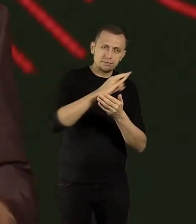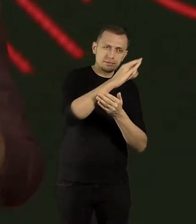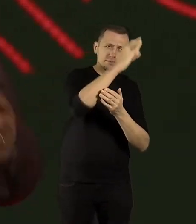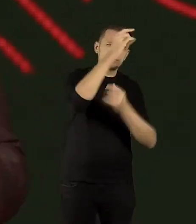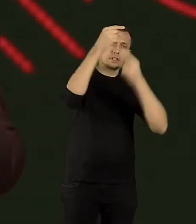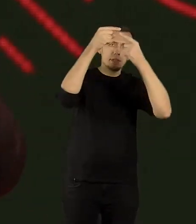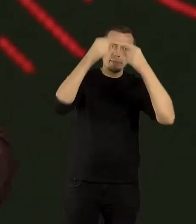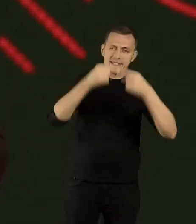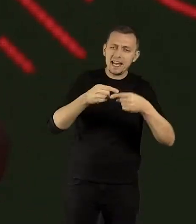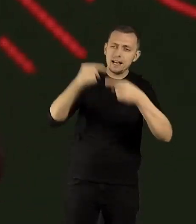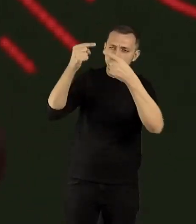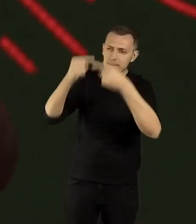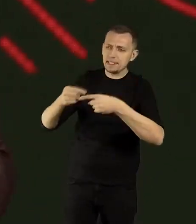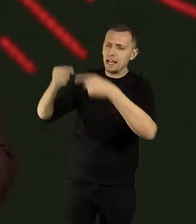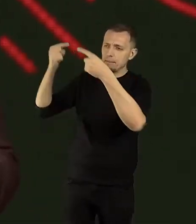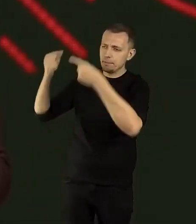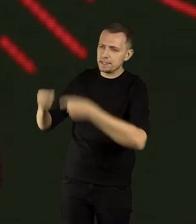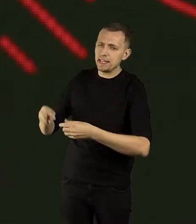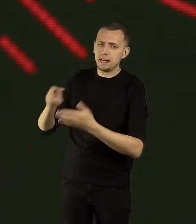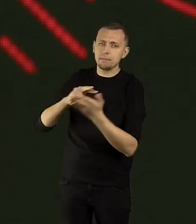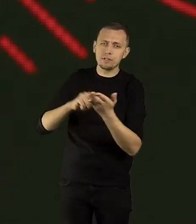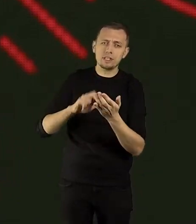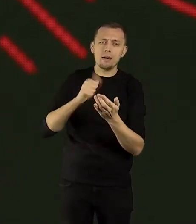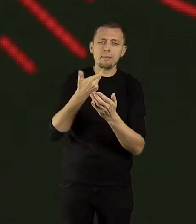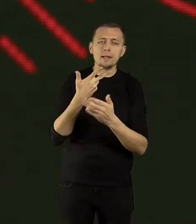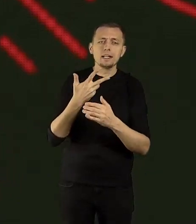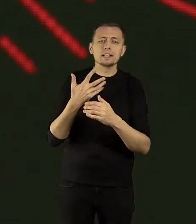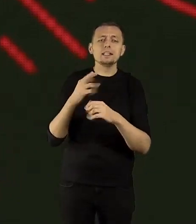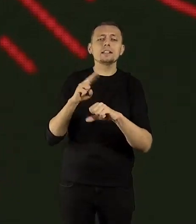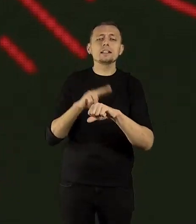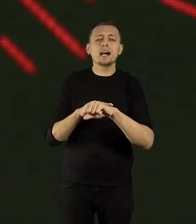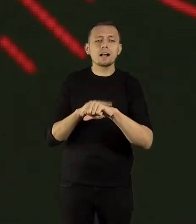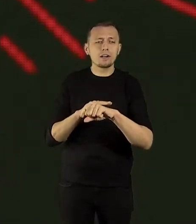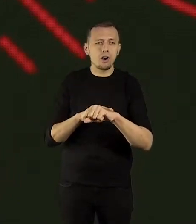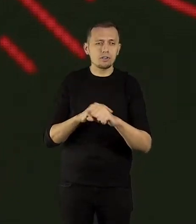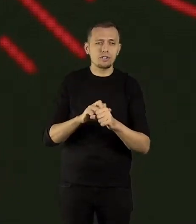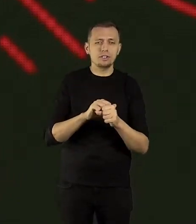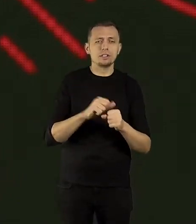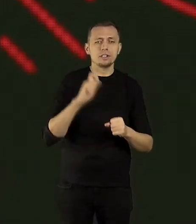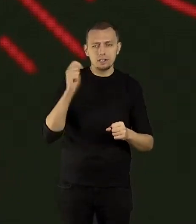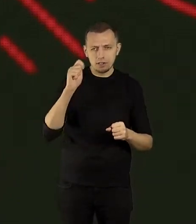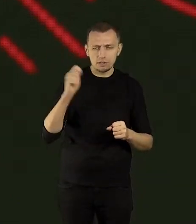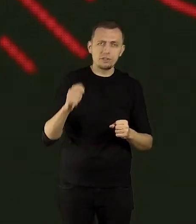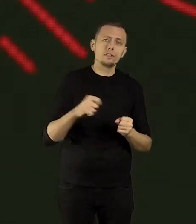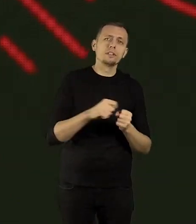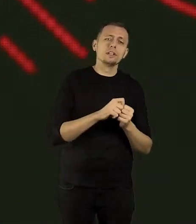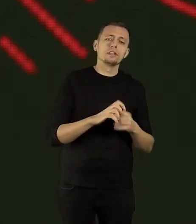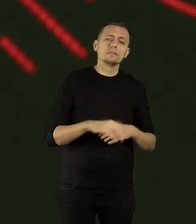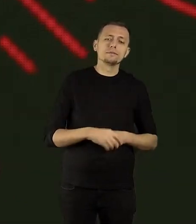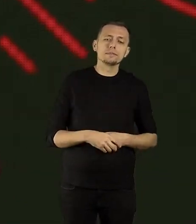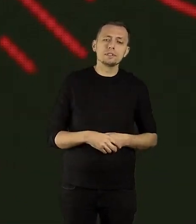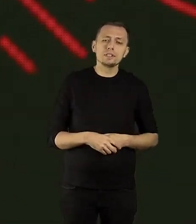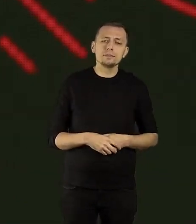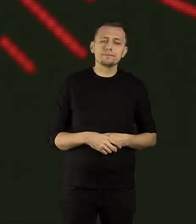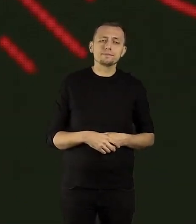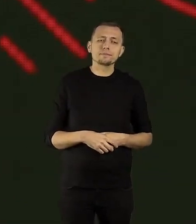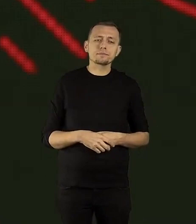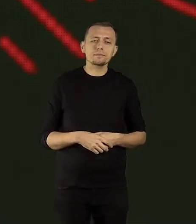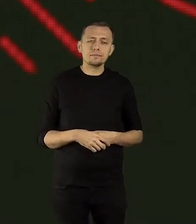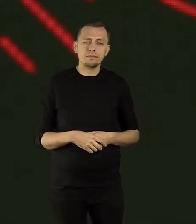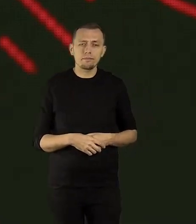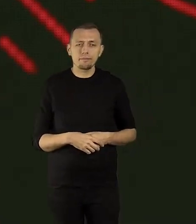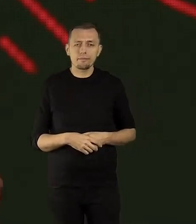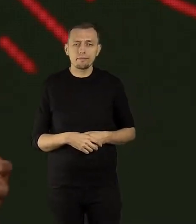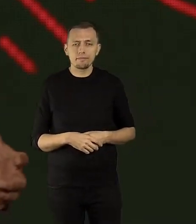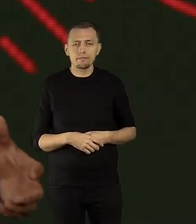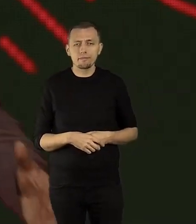dalej. Czytałem te psalmy przez parę godzin, i tak byłem nimi nasiąknięty, że kiedy wyszedłem